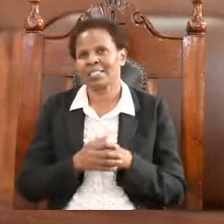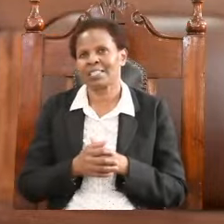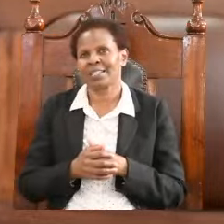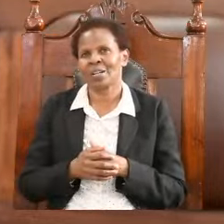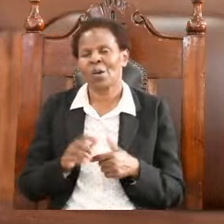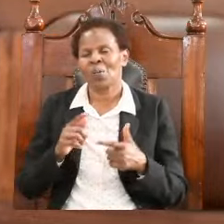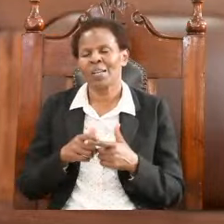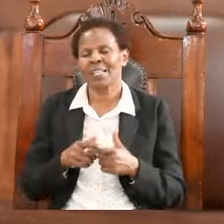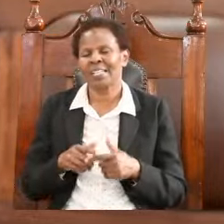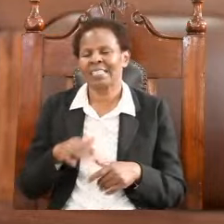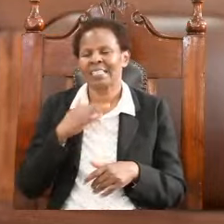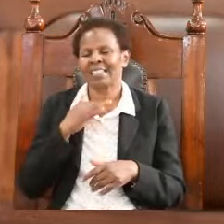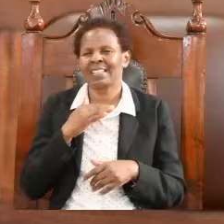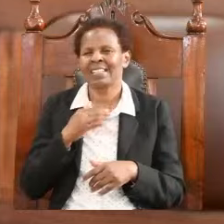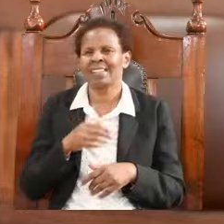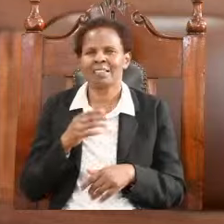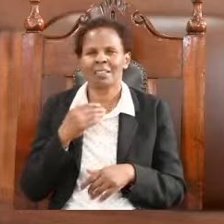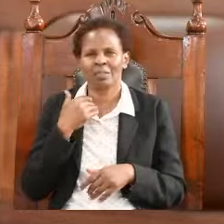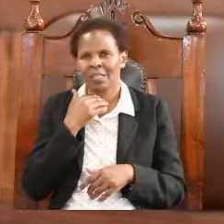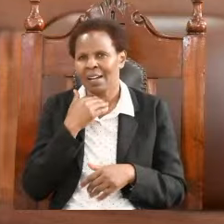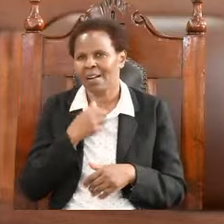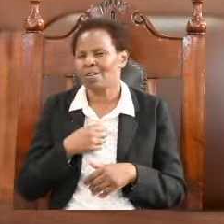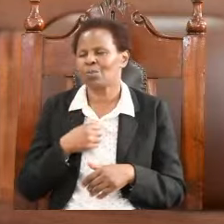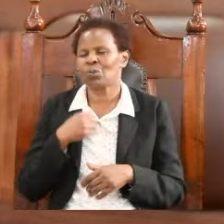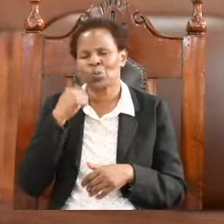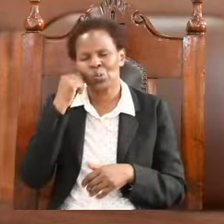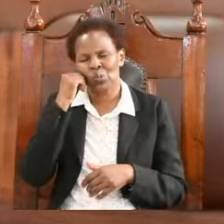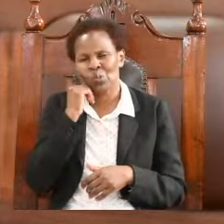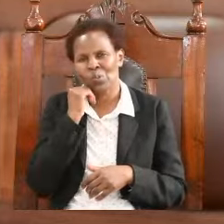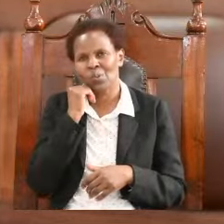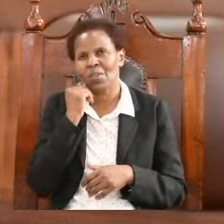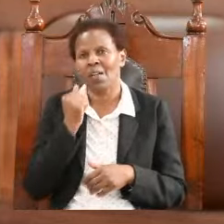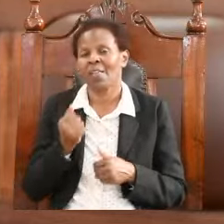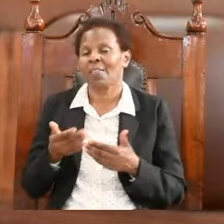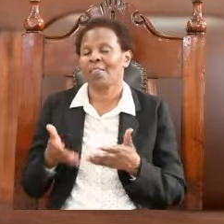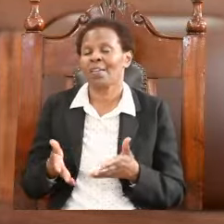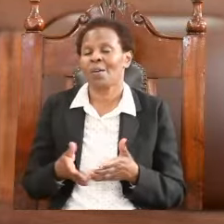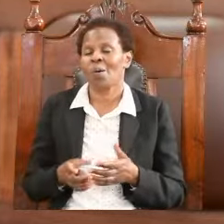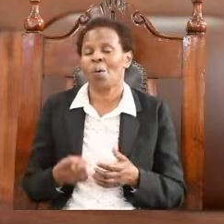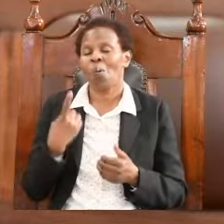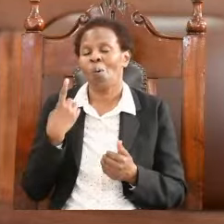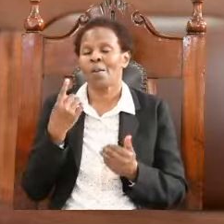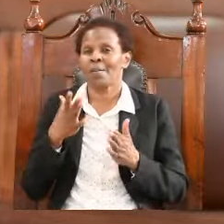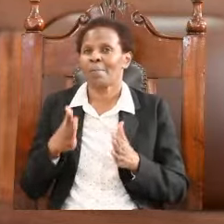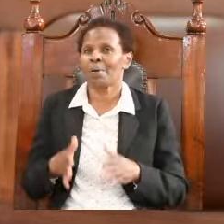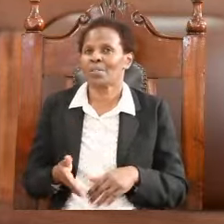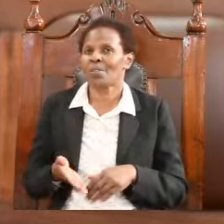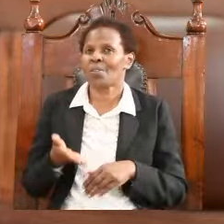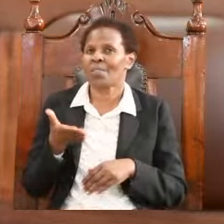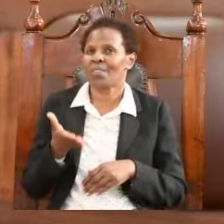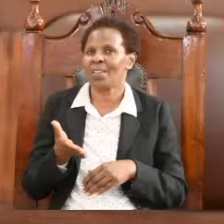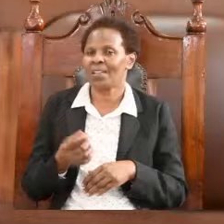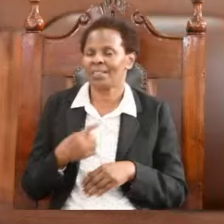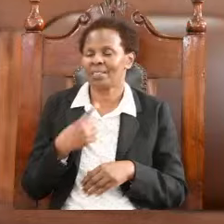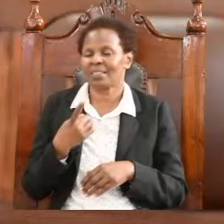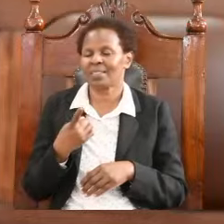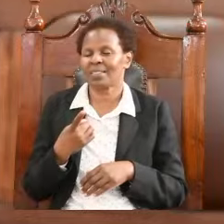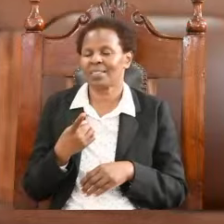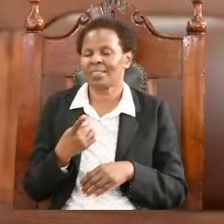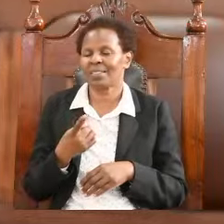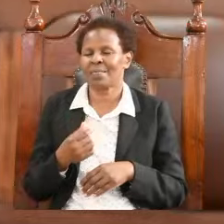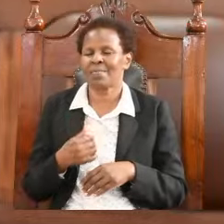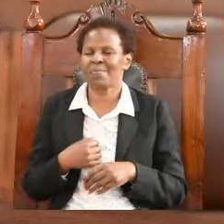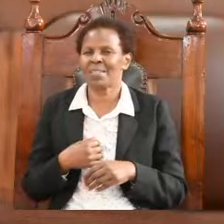mwanake ucio akuire gukigia na kieha muno no umwe wao riria akinyire kwaria akiuga nie ni